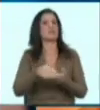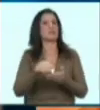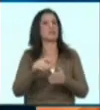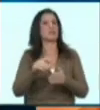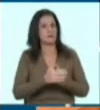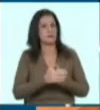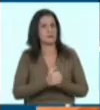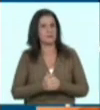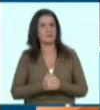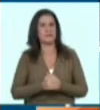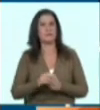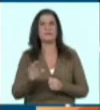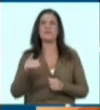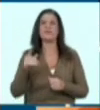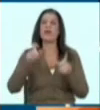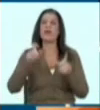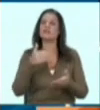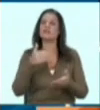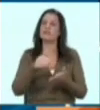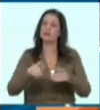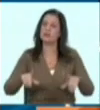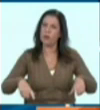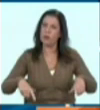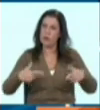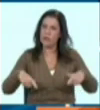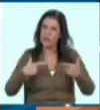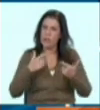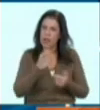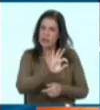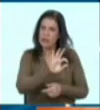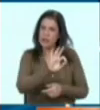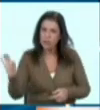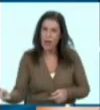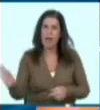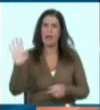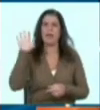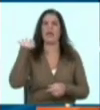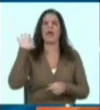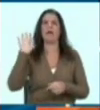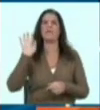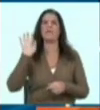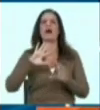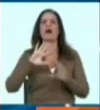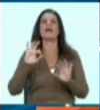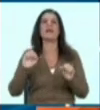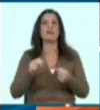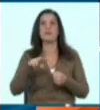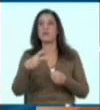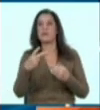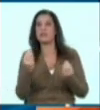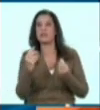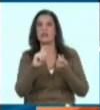האחרונים ששתיתי בשבת. ימשיכו לחיות את חייהם. אני רק מבקש במקום דיני, נגיד מחפורות. אם יהיו שינויים לטובת... מחפורות. אם יהיו שינויים לטובת מדינה